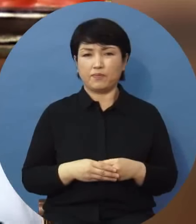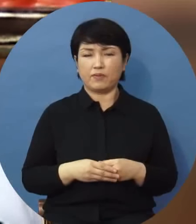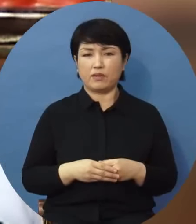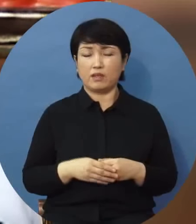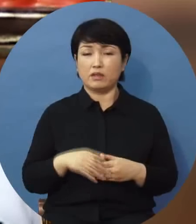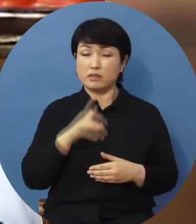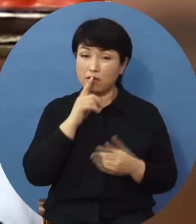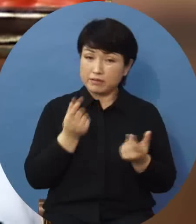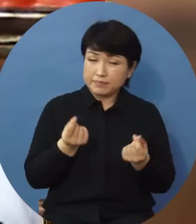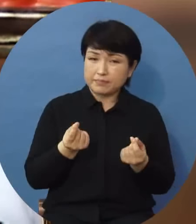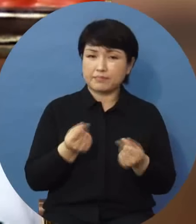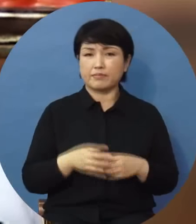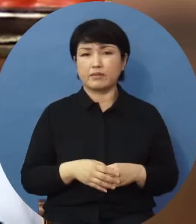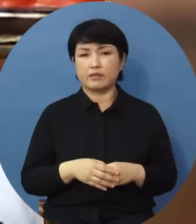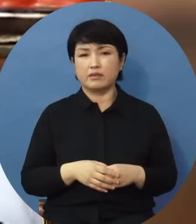이렇게